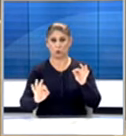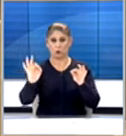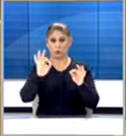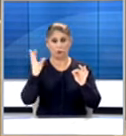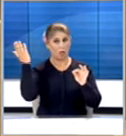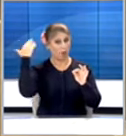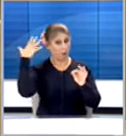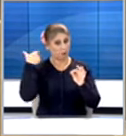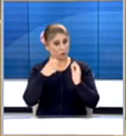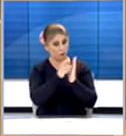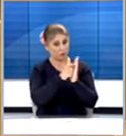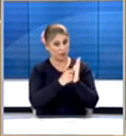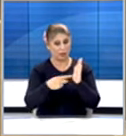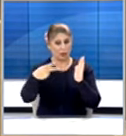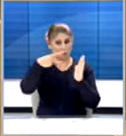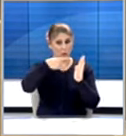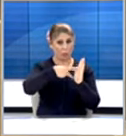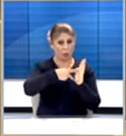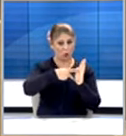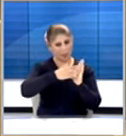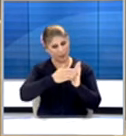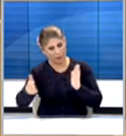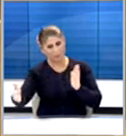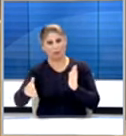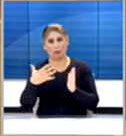τουλάχιστον που τηρούνται στοιχεία, από το 2000.